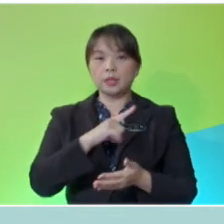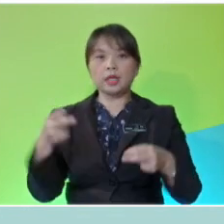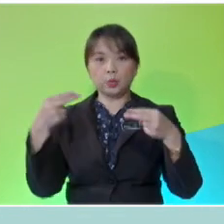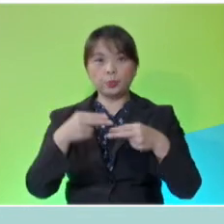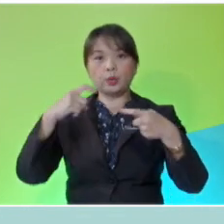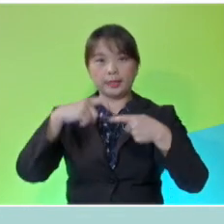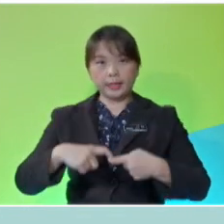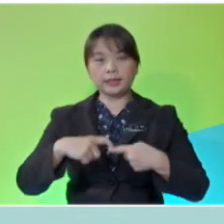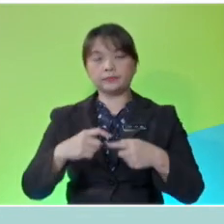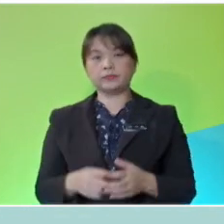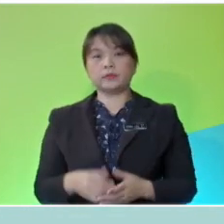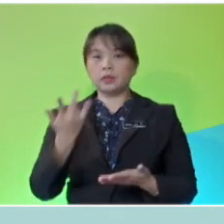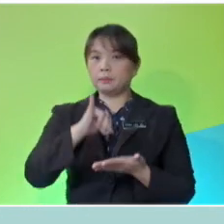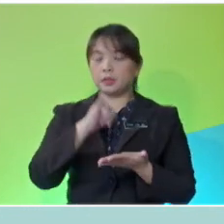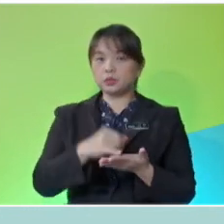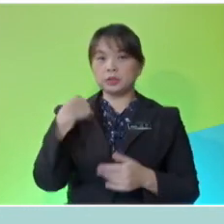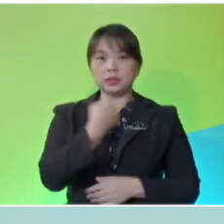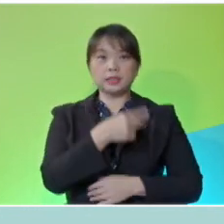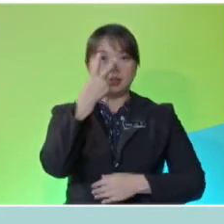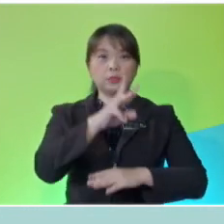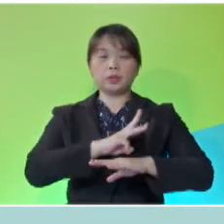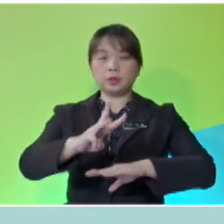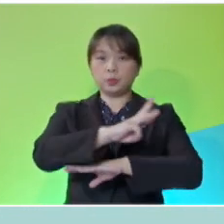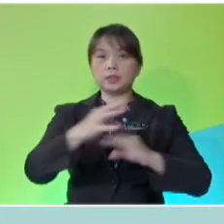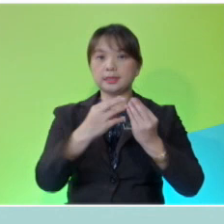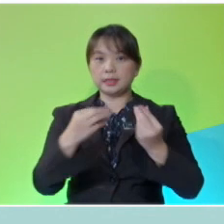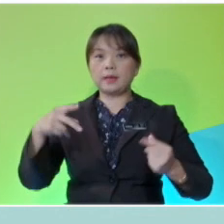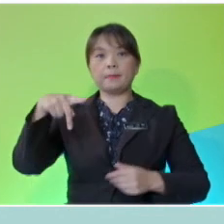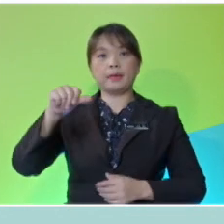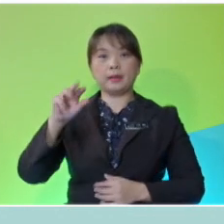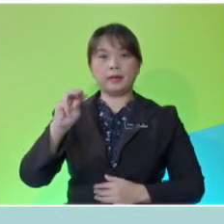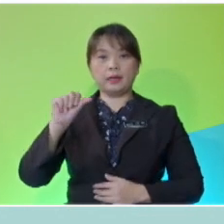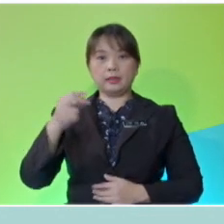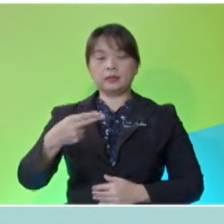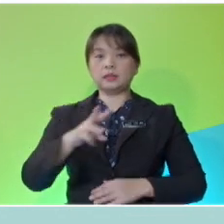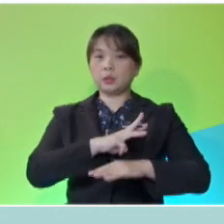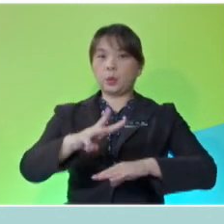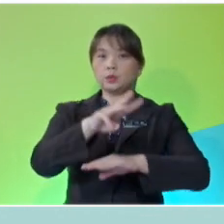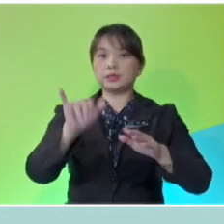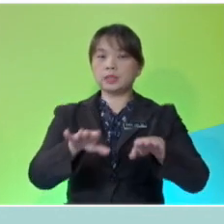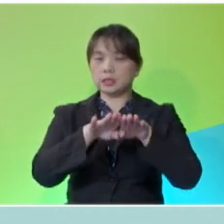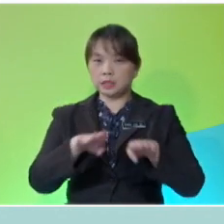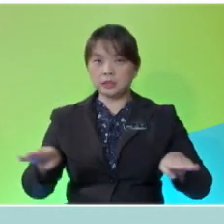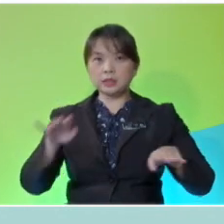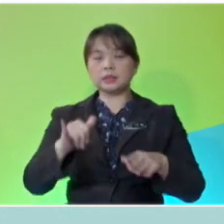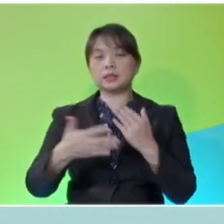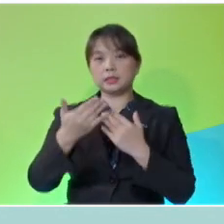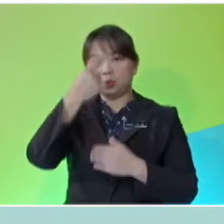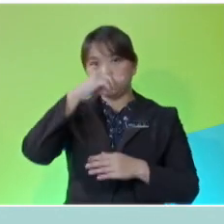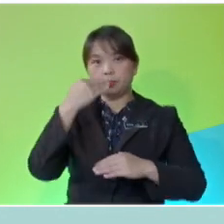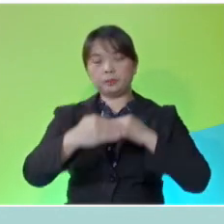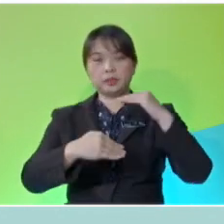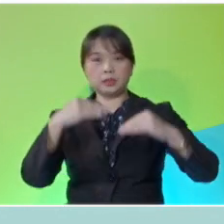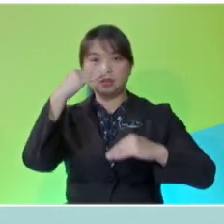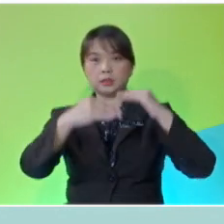seterusnya kawasan Tanah pamah Oke tanah pamah merupakan sebuah kawasan yang rate dan mudah untuk di Binus sesuatu